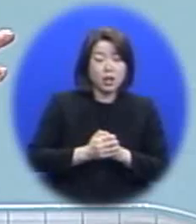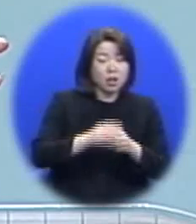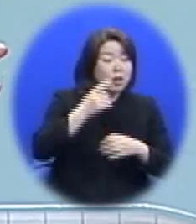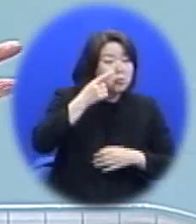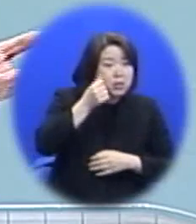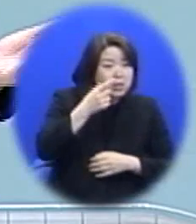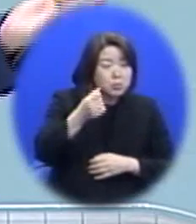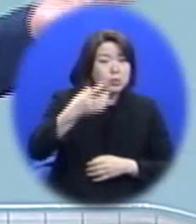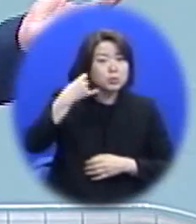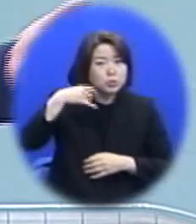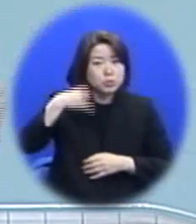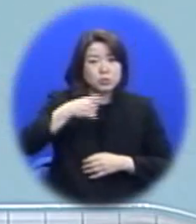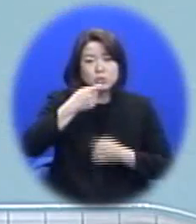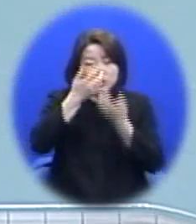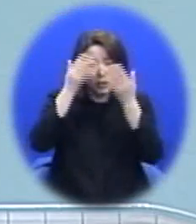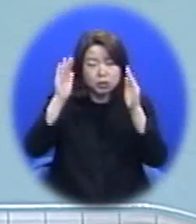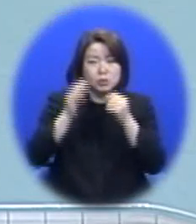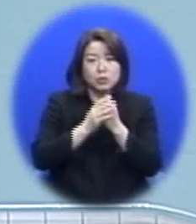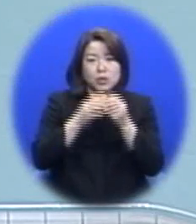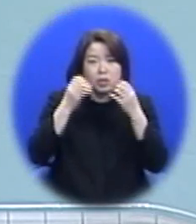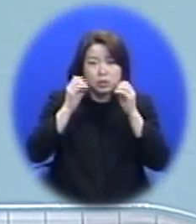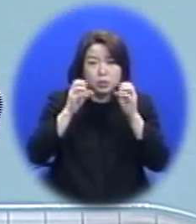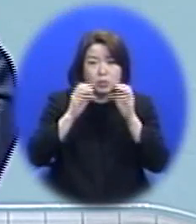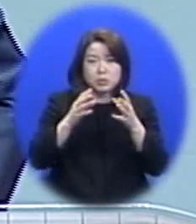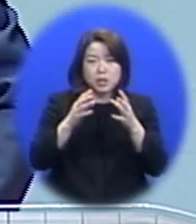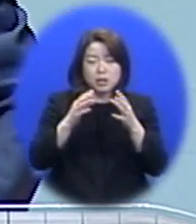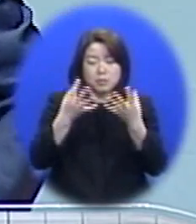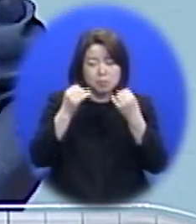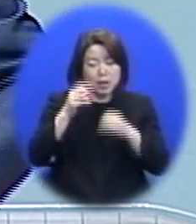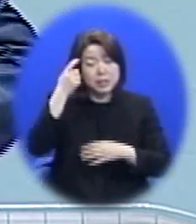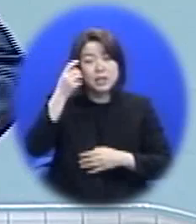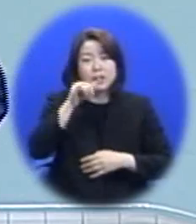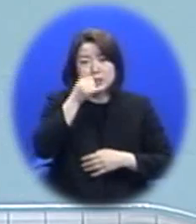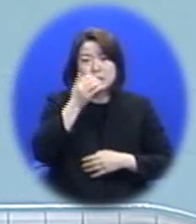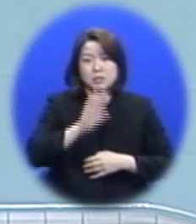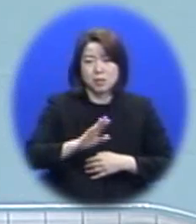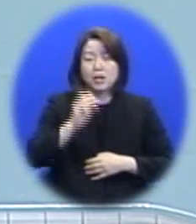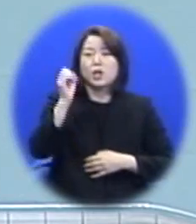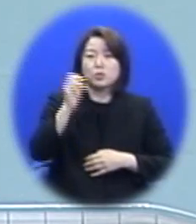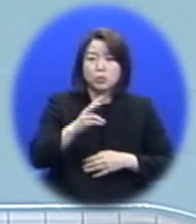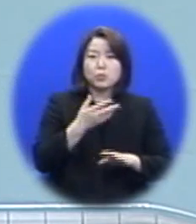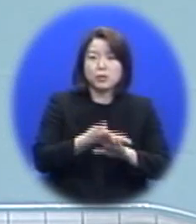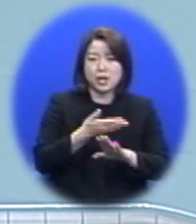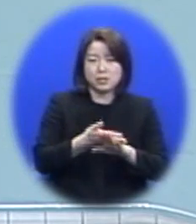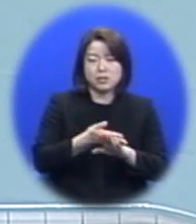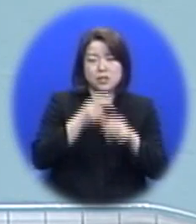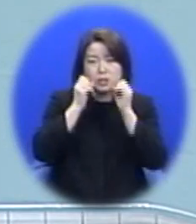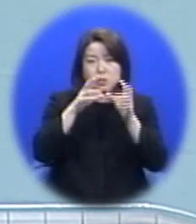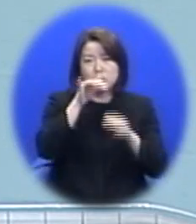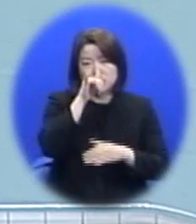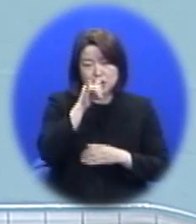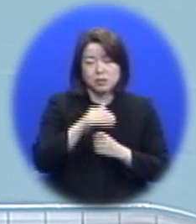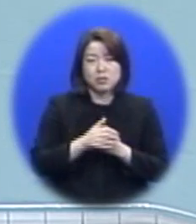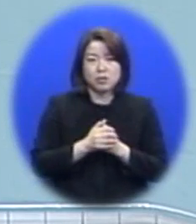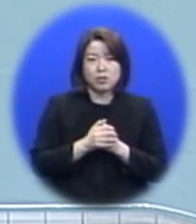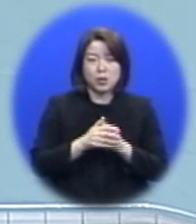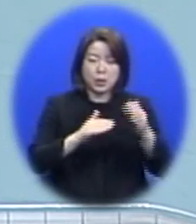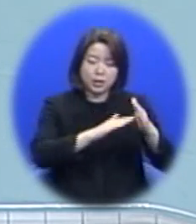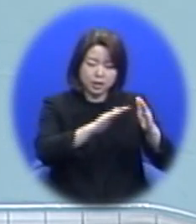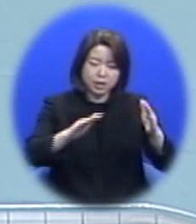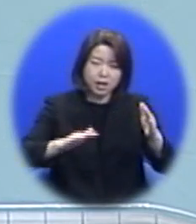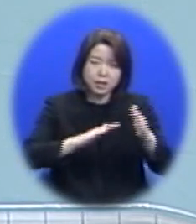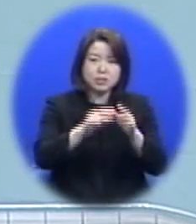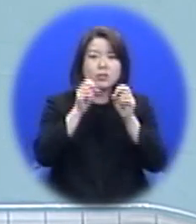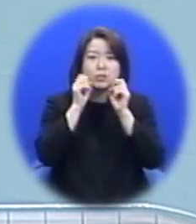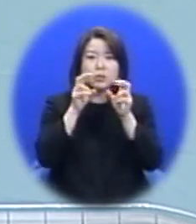일본 선교사 뭐 이렇게 생각하지만 그러나 또 한 선교사가 있습니다. 가정 선교사.